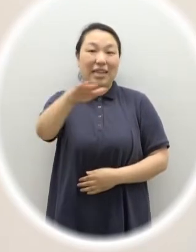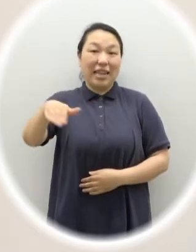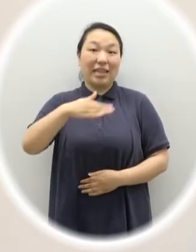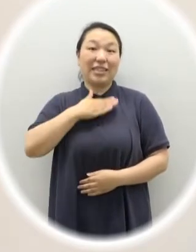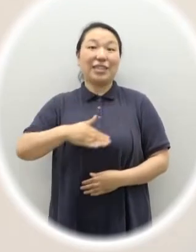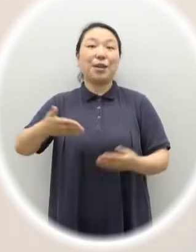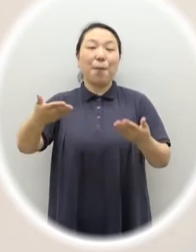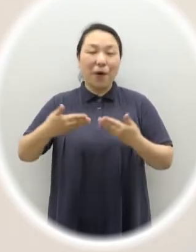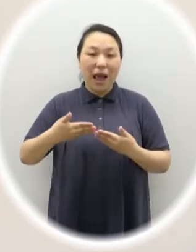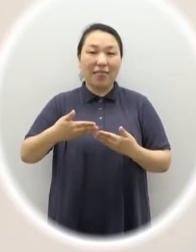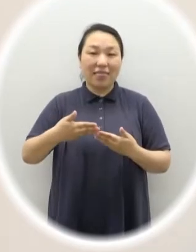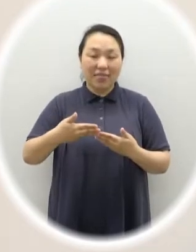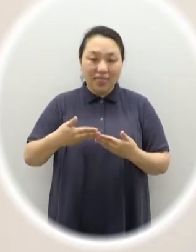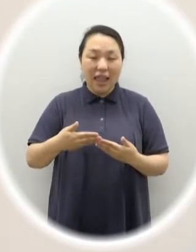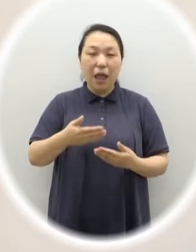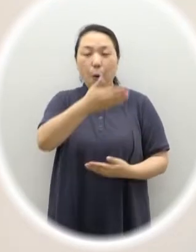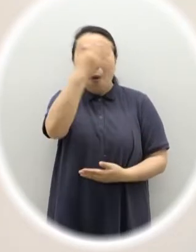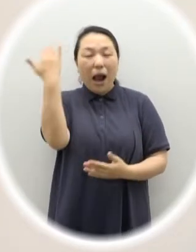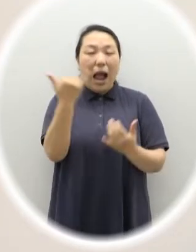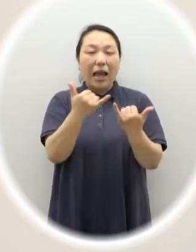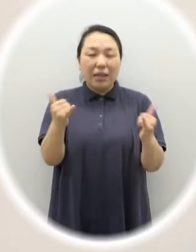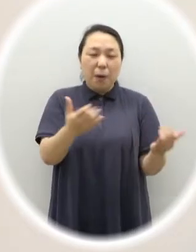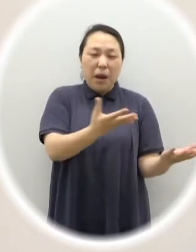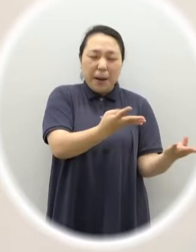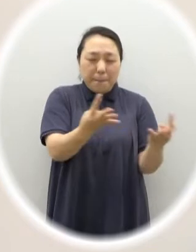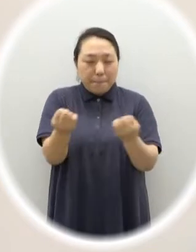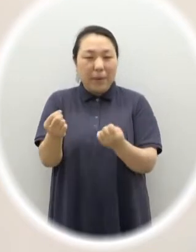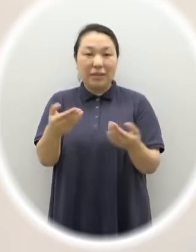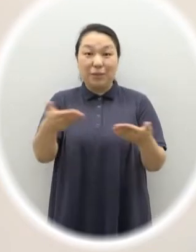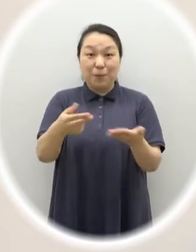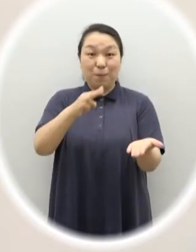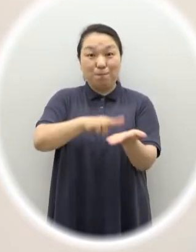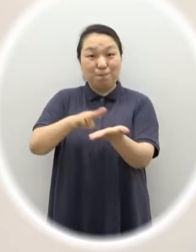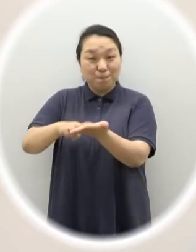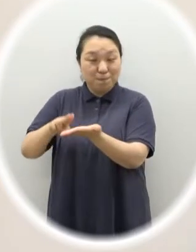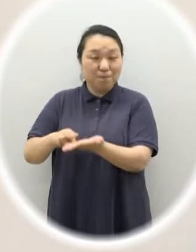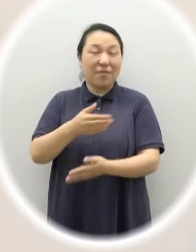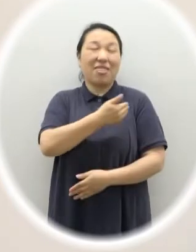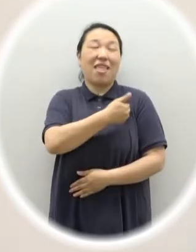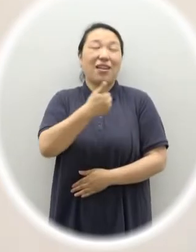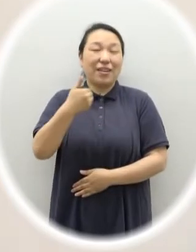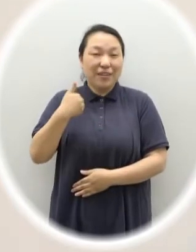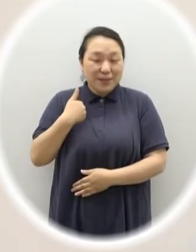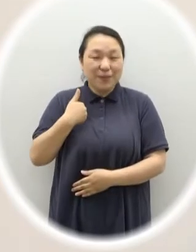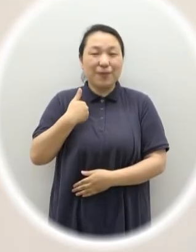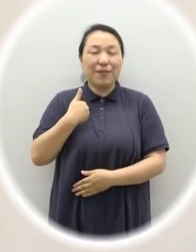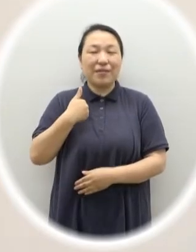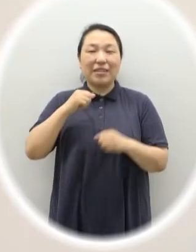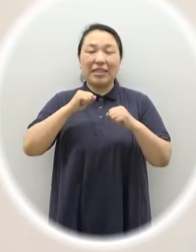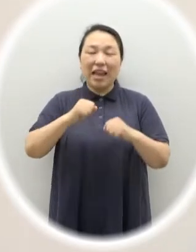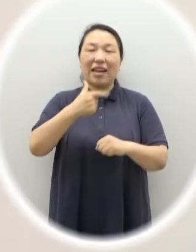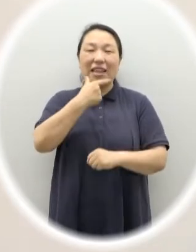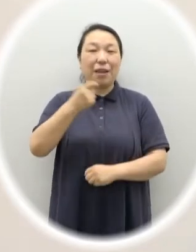き、地元に多くの若い人たちがですね、就職できるような環境を整備していきたいと考えております。